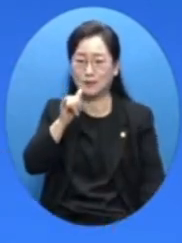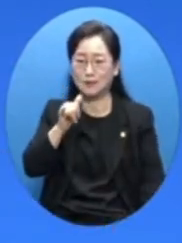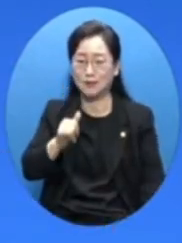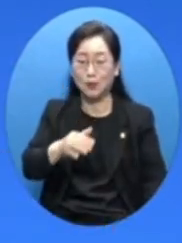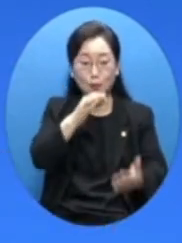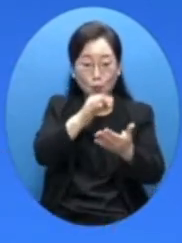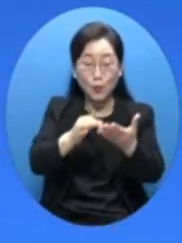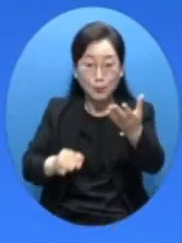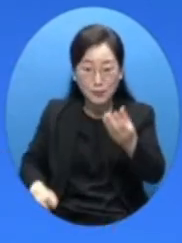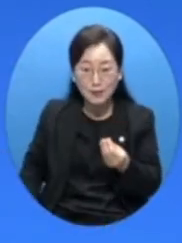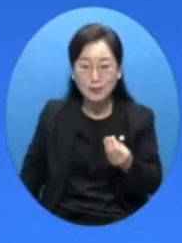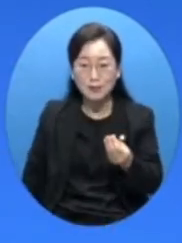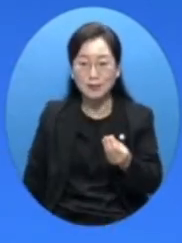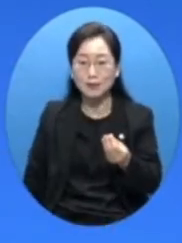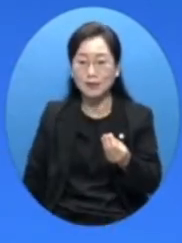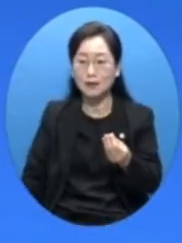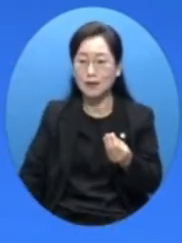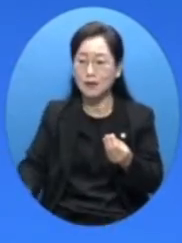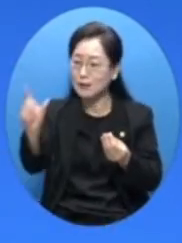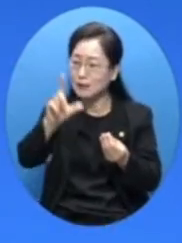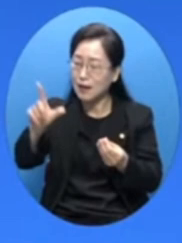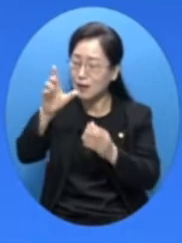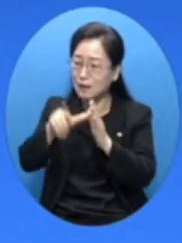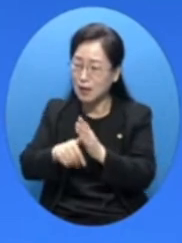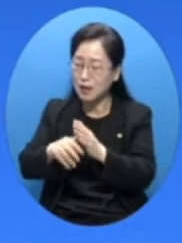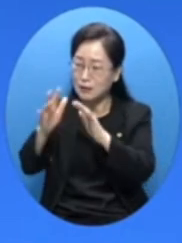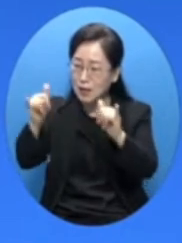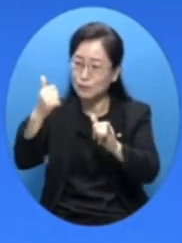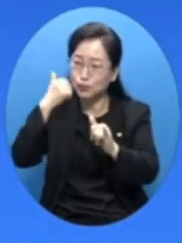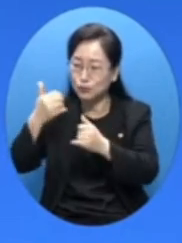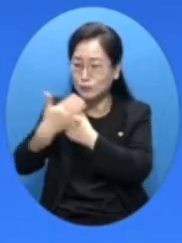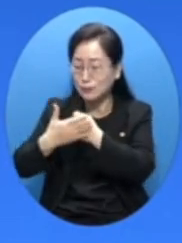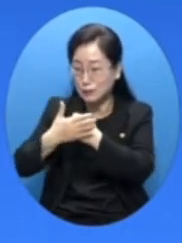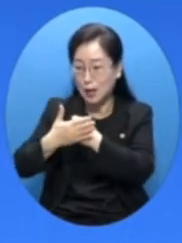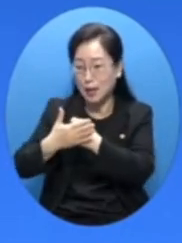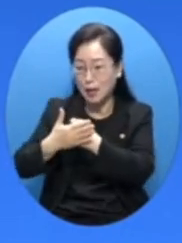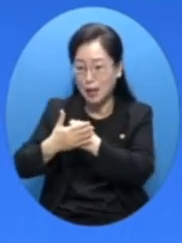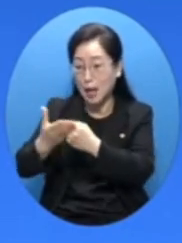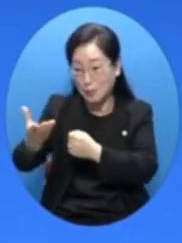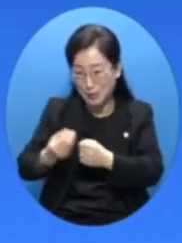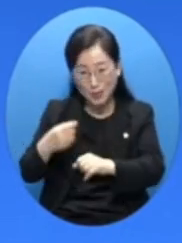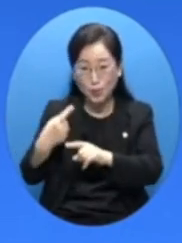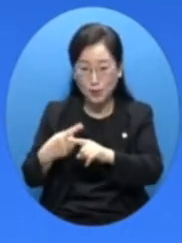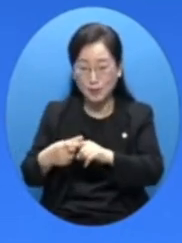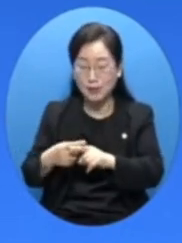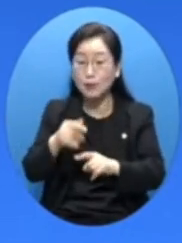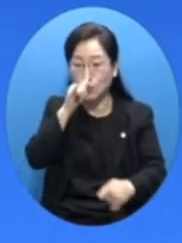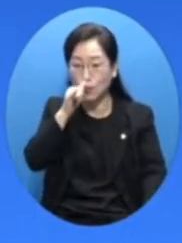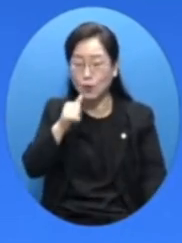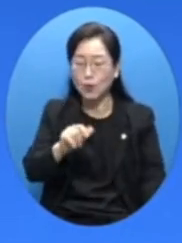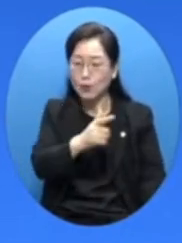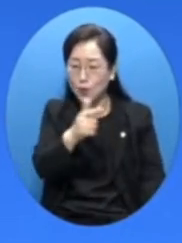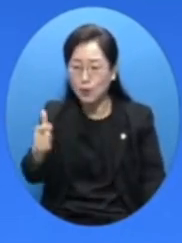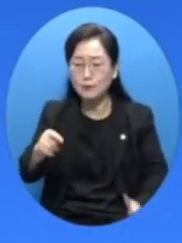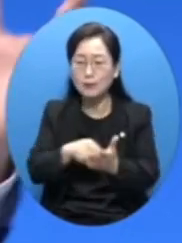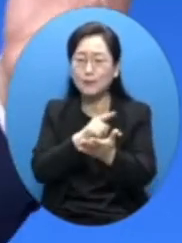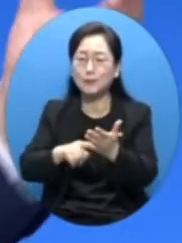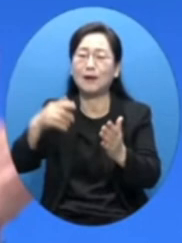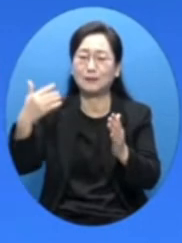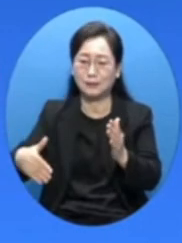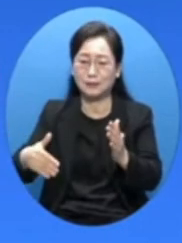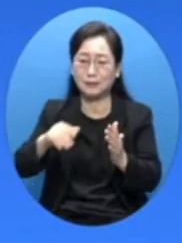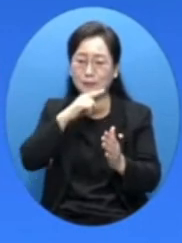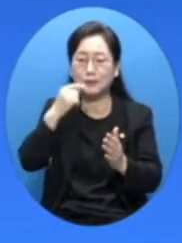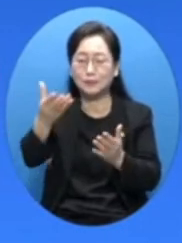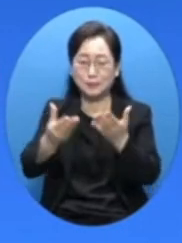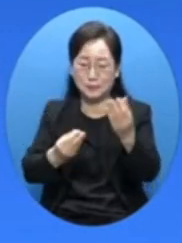물질의 빚도 있고, 삶을 살다 사람을 통해서 진 사랑의 빚도 있고, 또 여러 가지 갚지 못하는 그런 빚을 지고